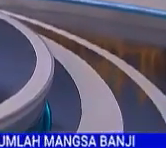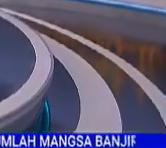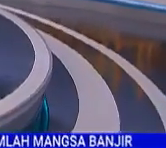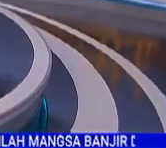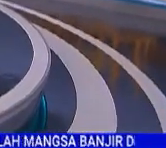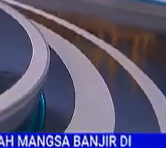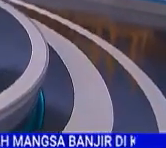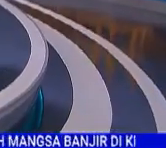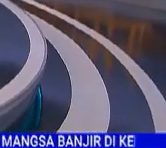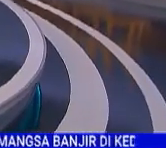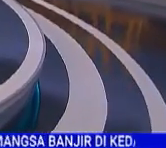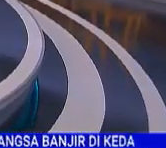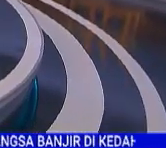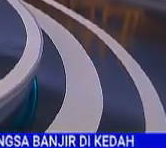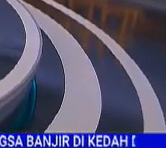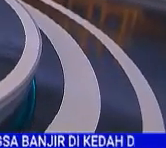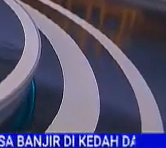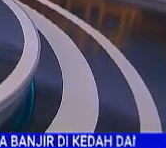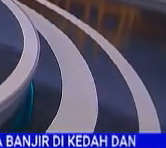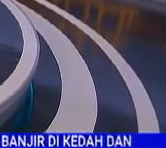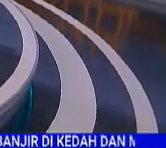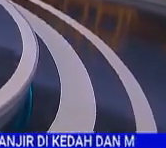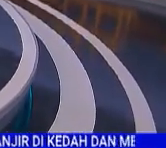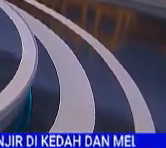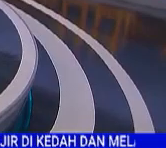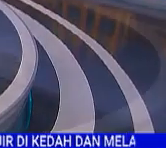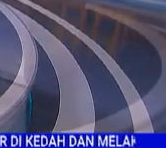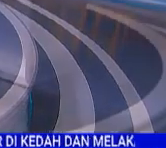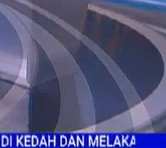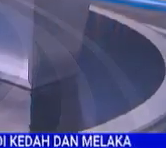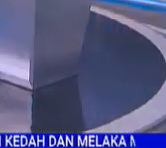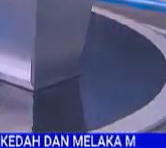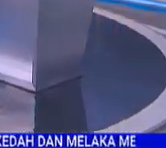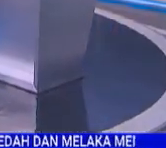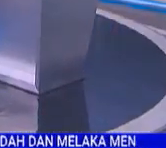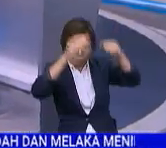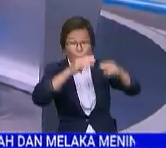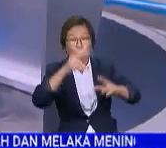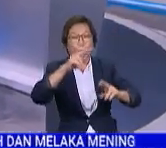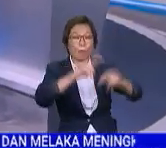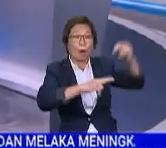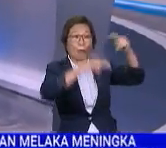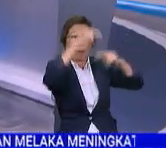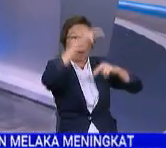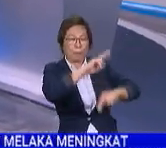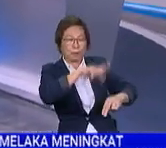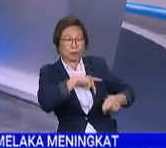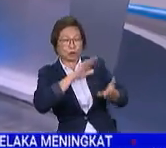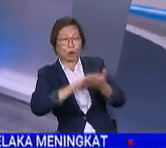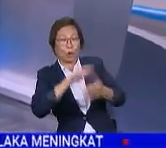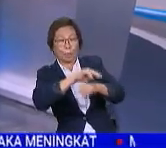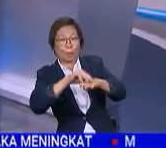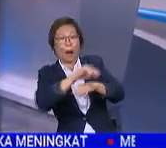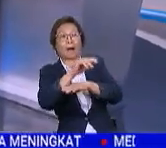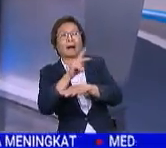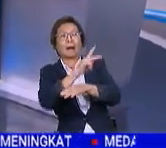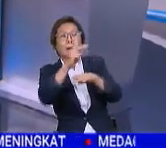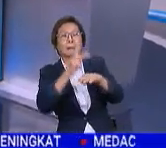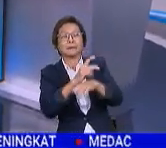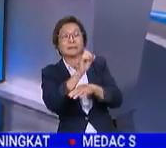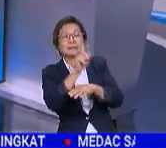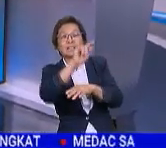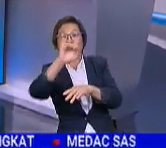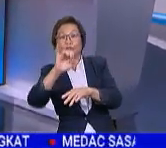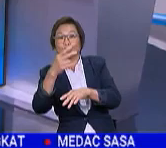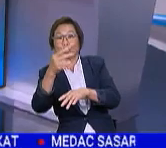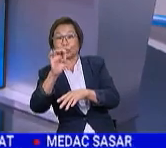baik kita ke perkembangan garis Rawa antara tumpuan hari ini bangunan blok ambil Sekolah Menengah kebangsaan Saint Joseph